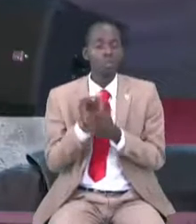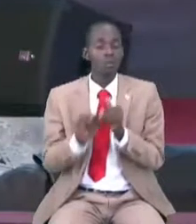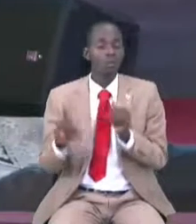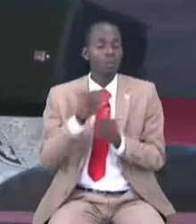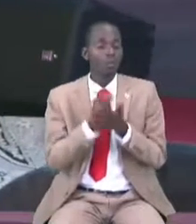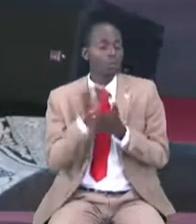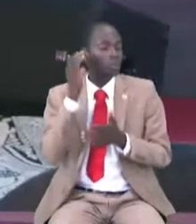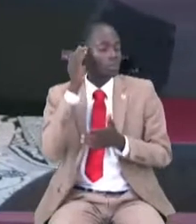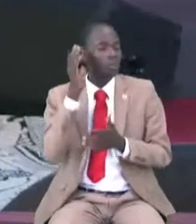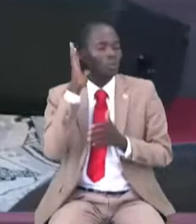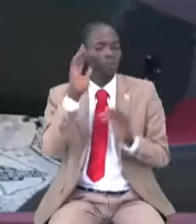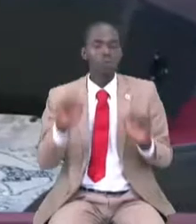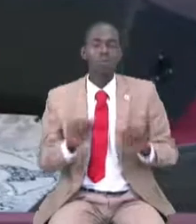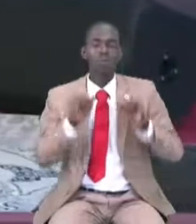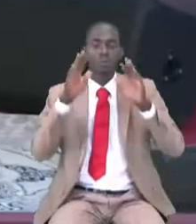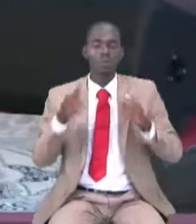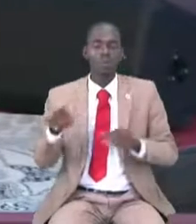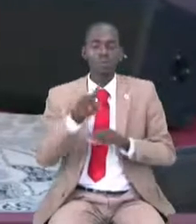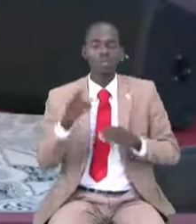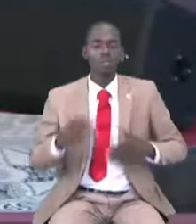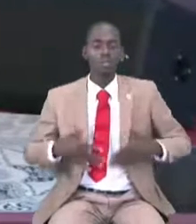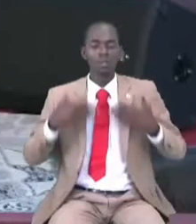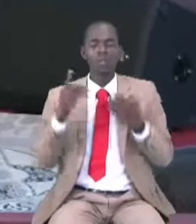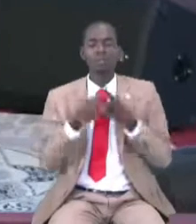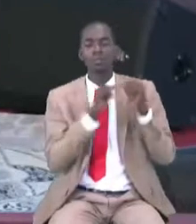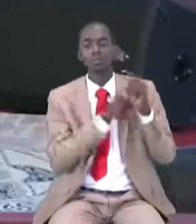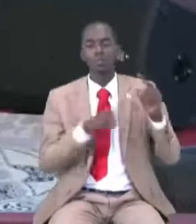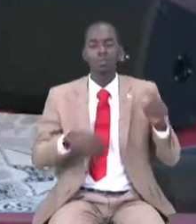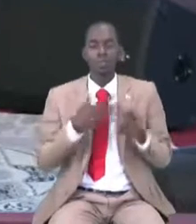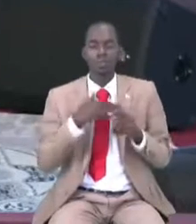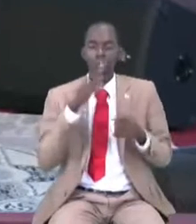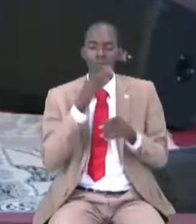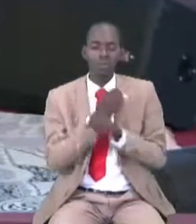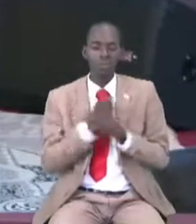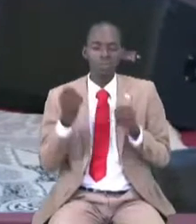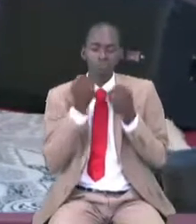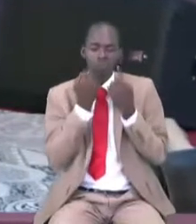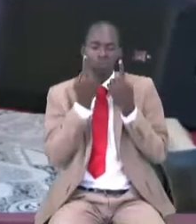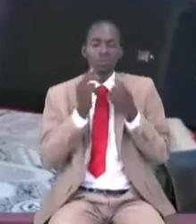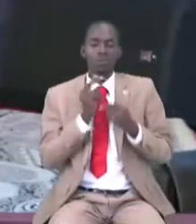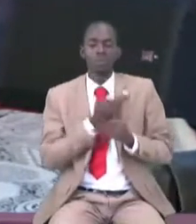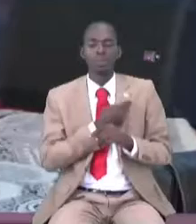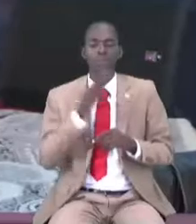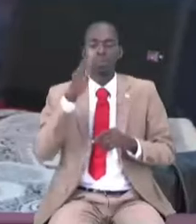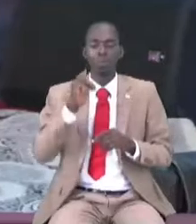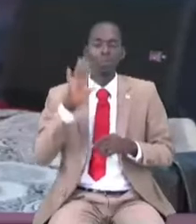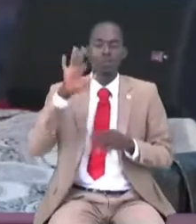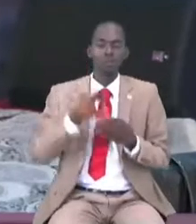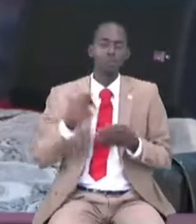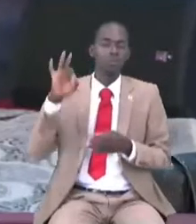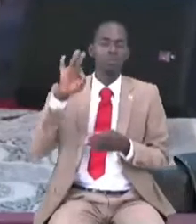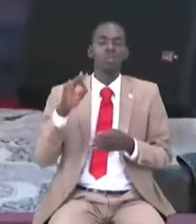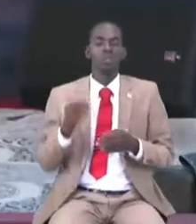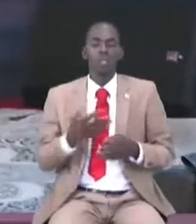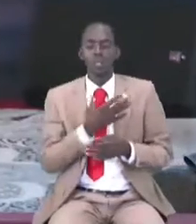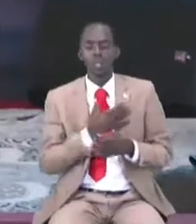au Seigneur et qu'ils soient sauvés. Vivifie-nous par ton esprit et vivifie la parole dans chaque